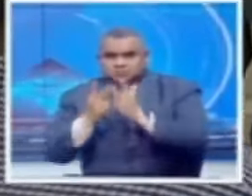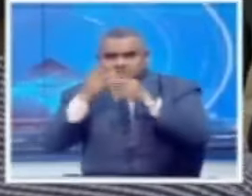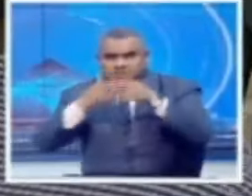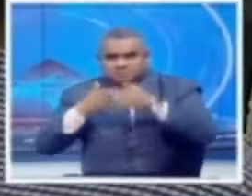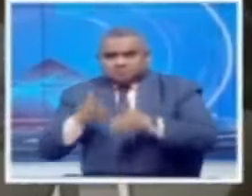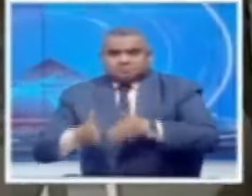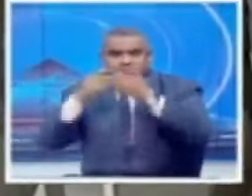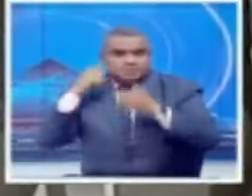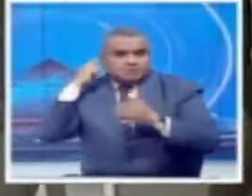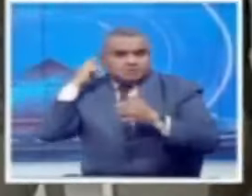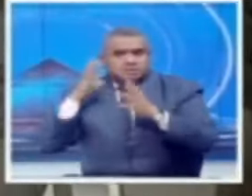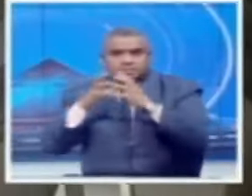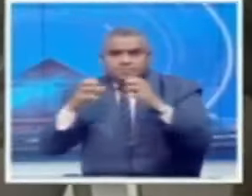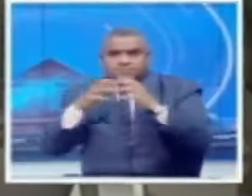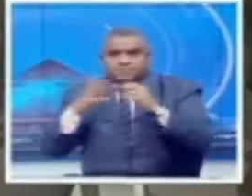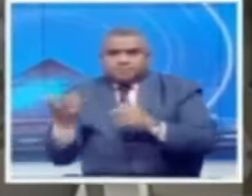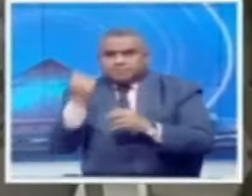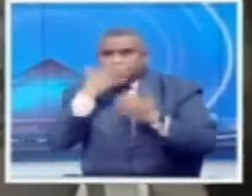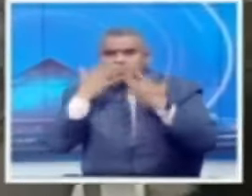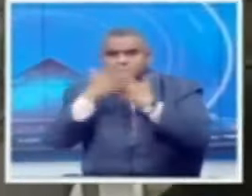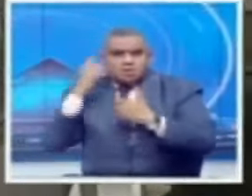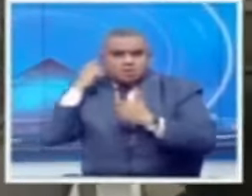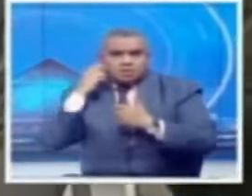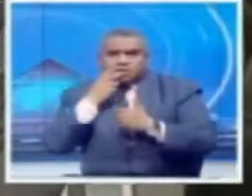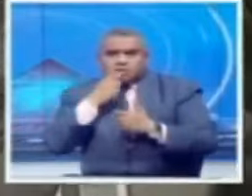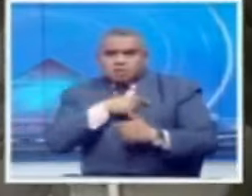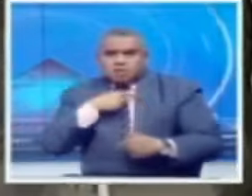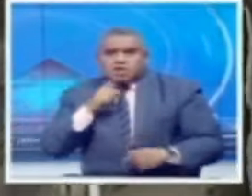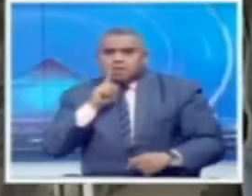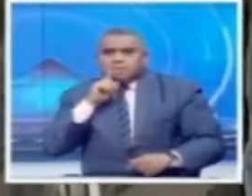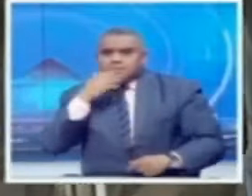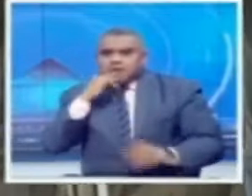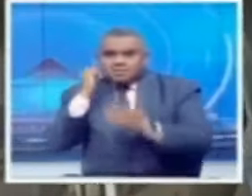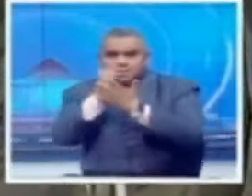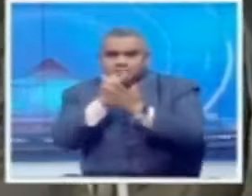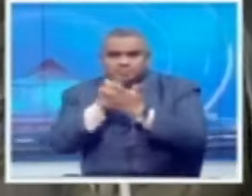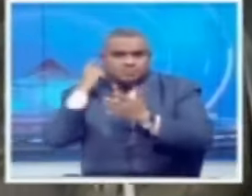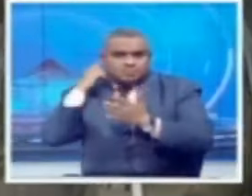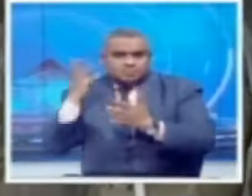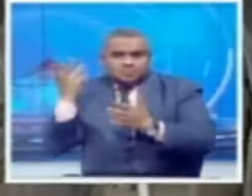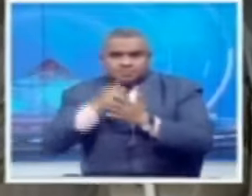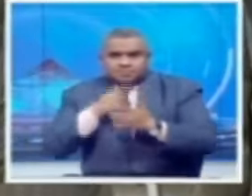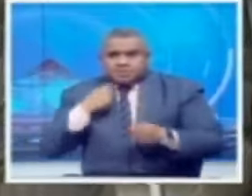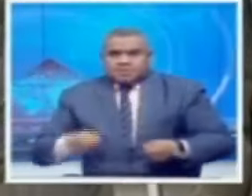العقاري، واستمع إلى شرح من مالك المشروع محمد أبو العنين الذي أشار إلى أنه سيضيف